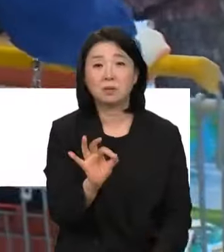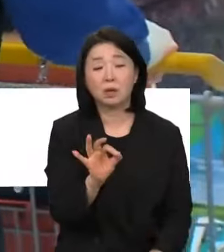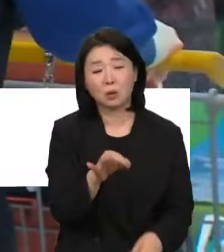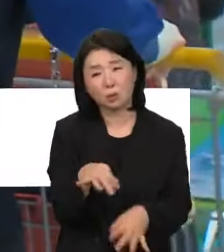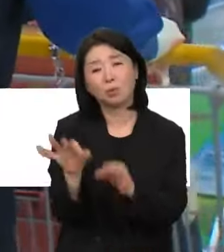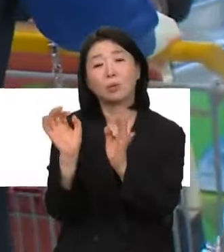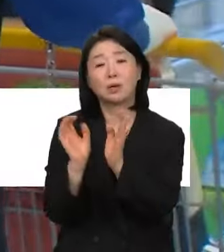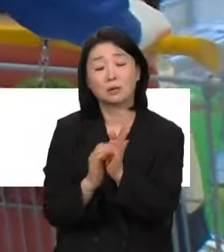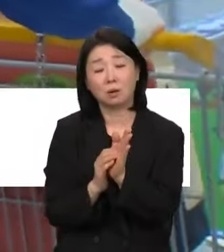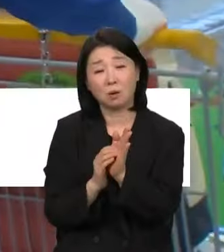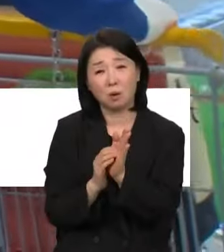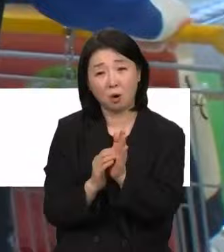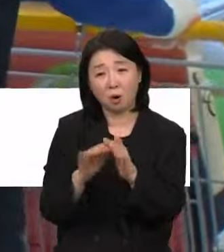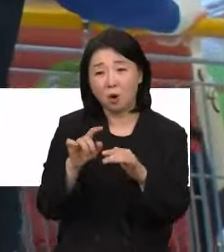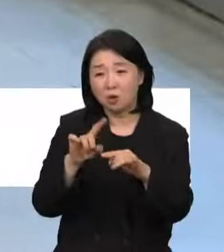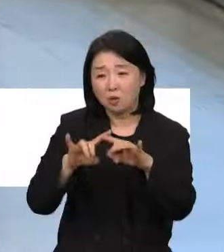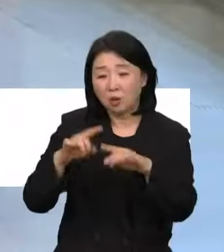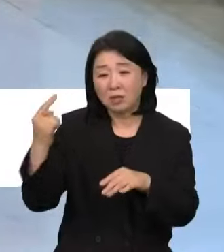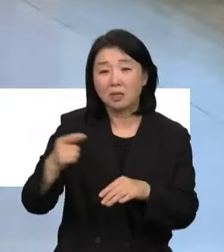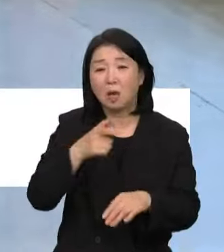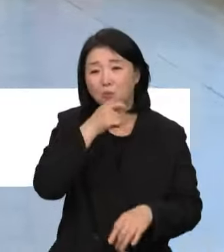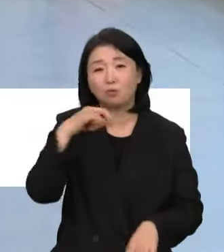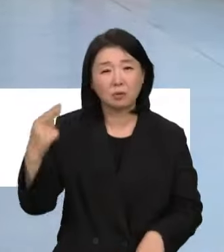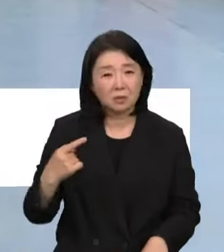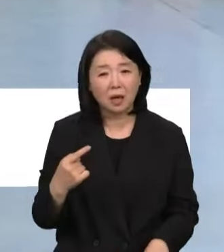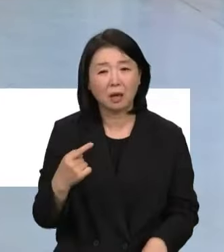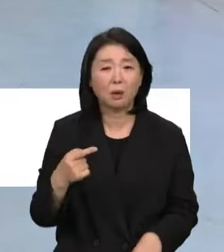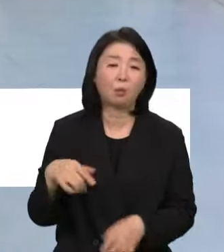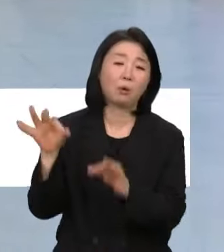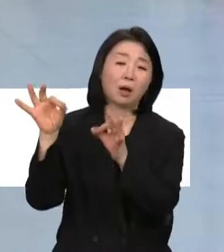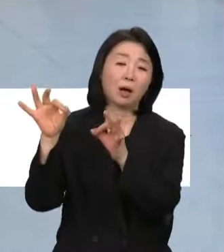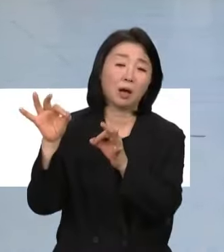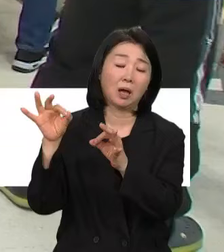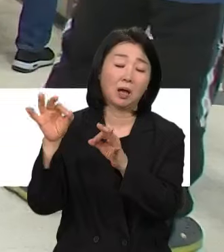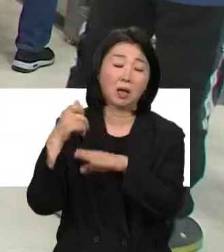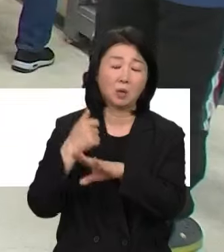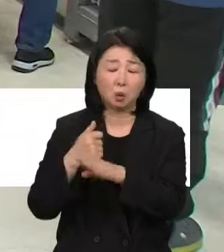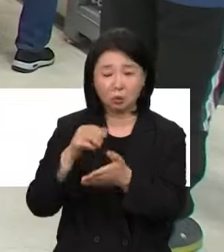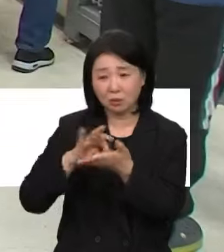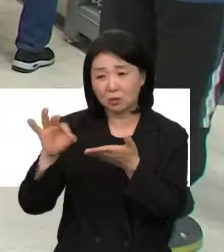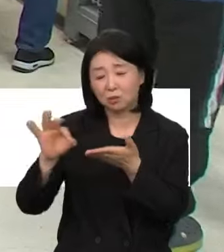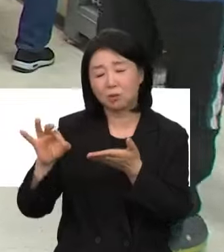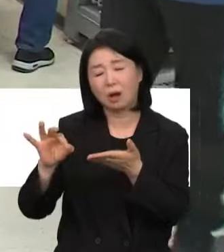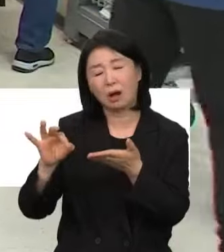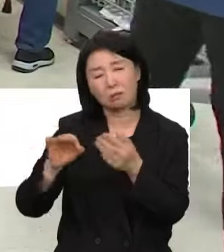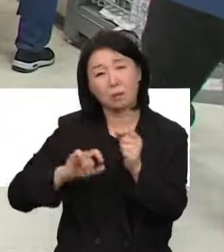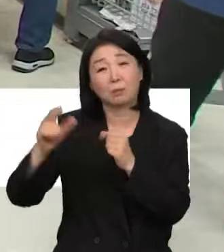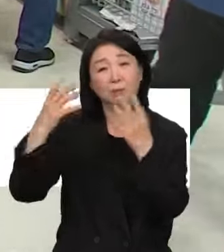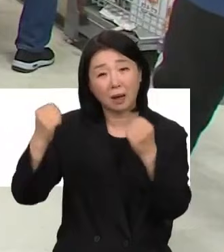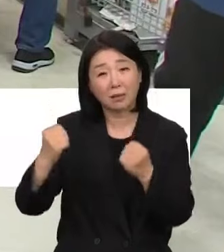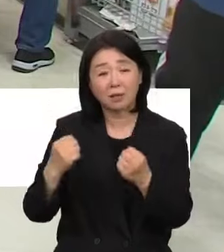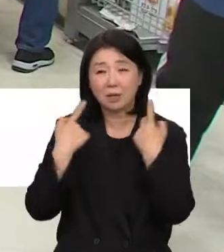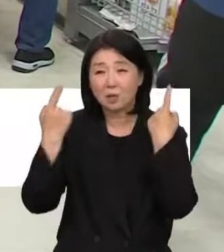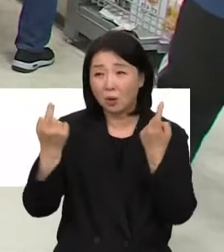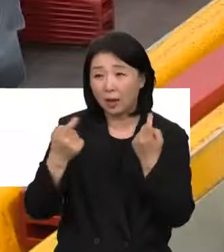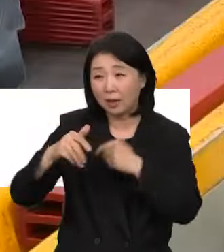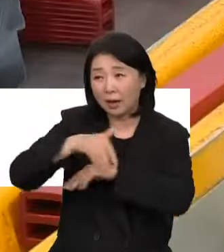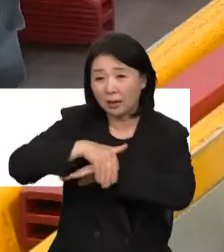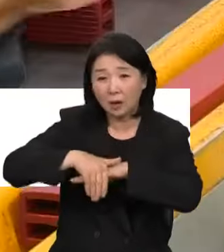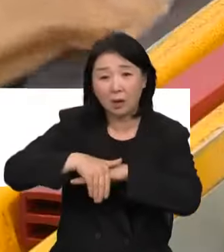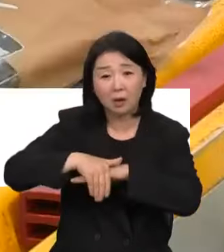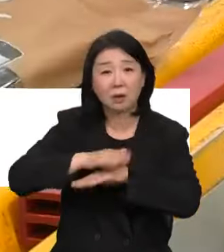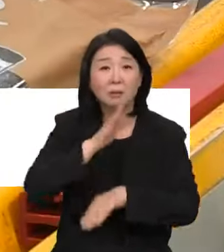교육비지원 같은 경우에도 조금씩 다 오르다 보니까는 전체적인 지출이 많이 나가네 여행을 가려고 계획을